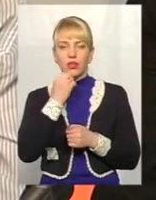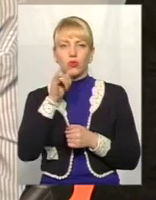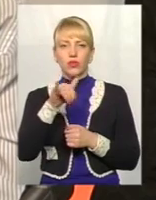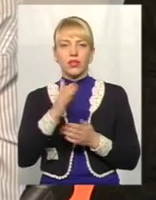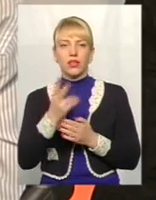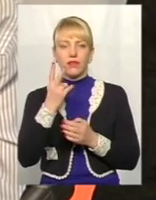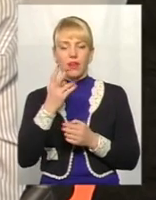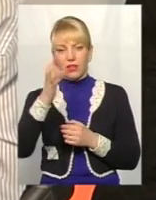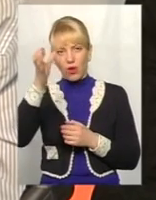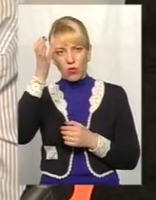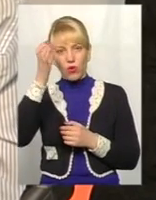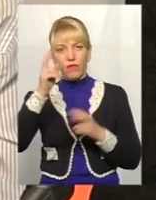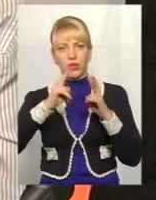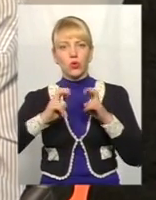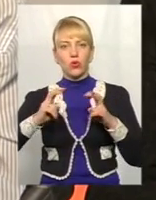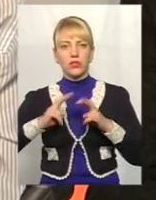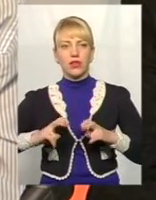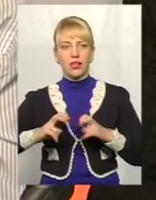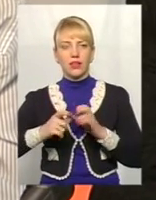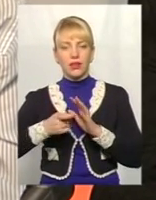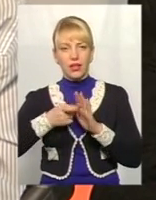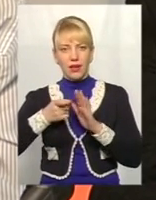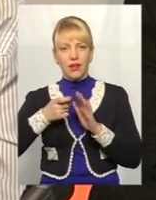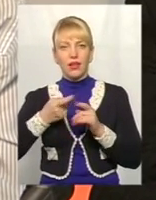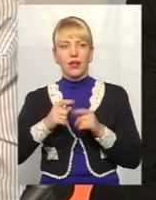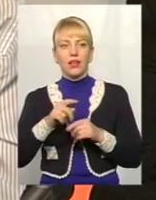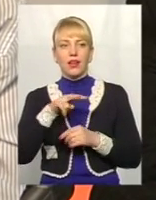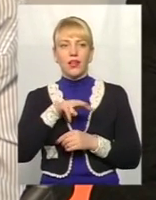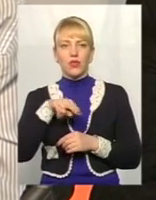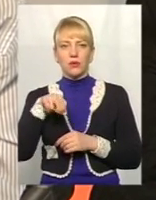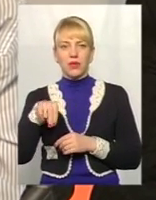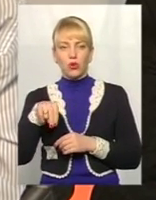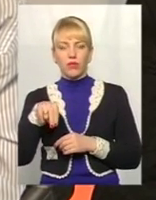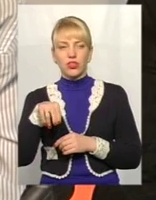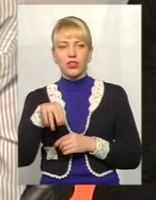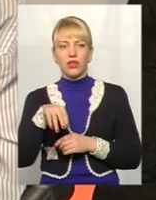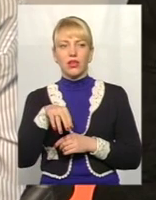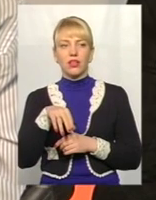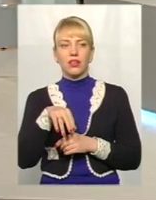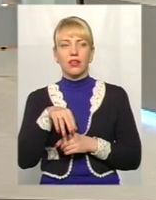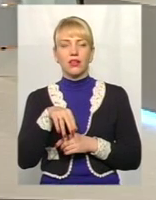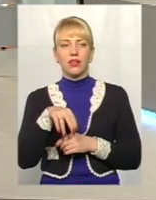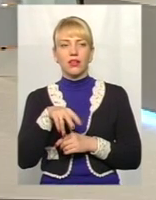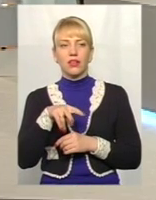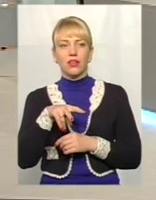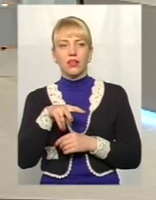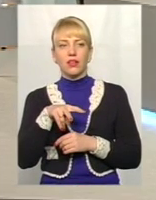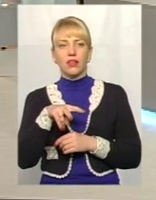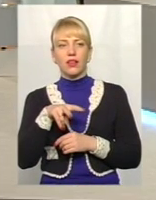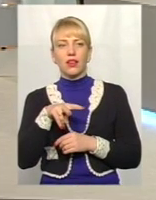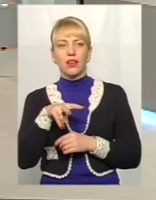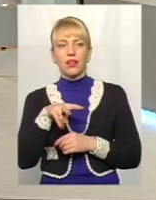наукових дослідника, то Леонід Петрович і Лев Аронович,